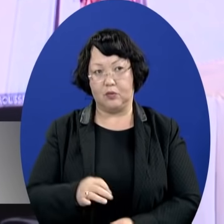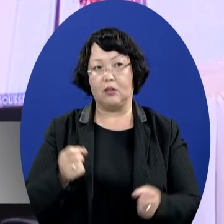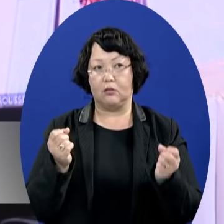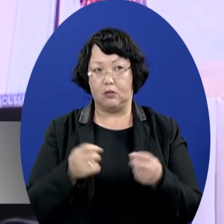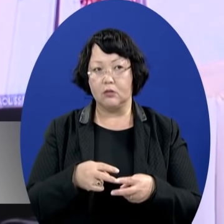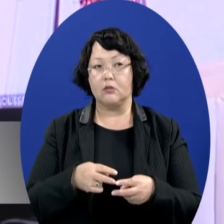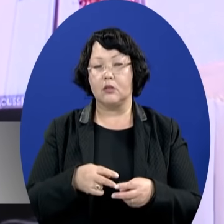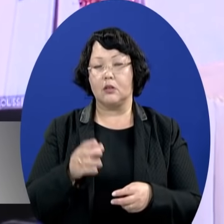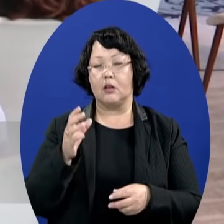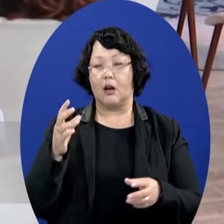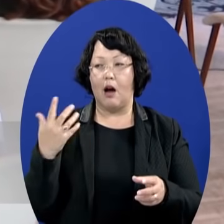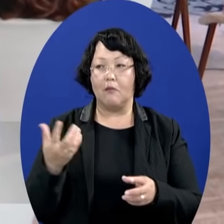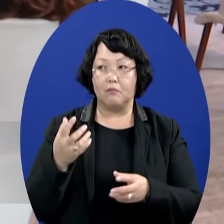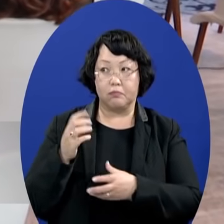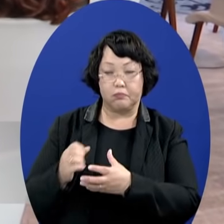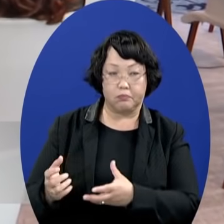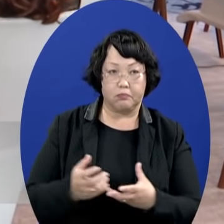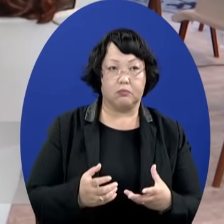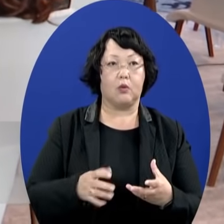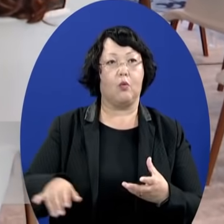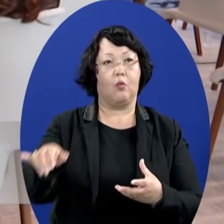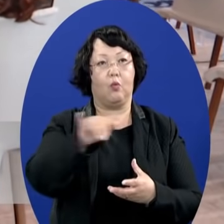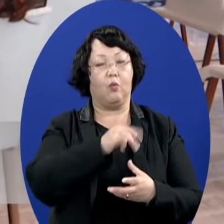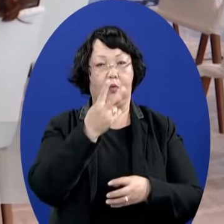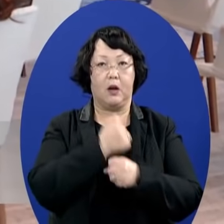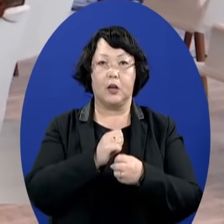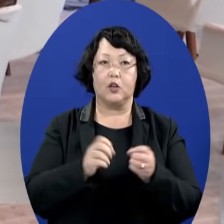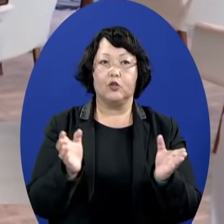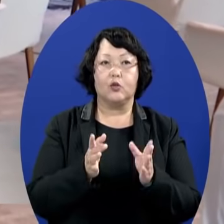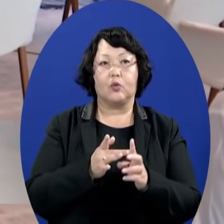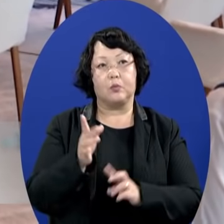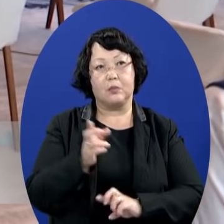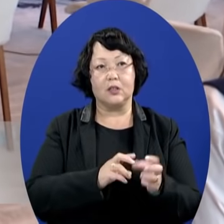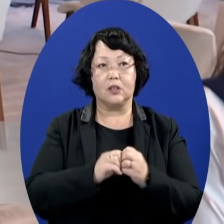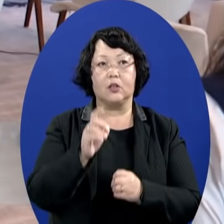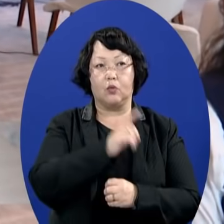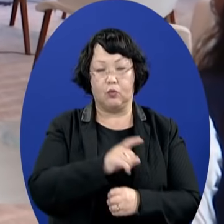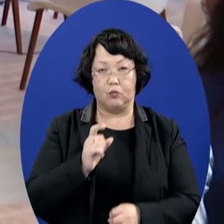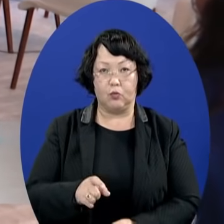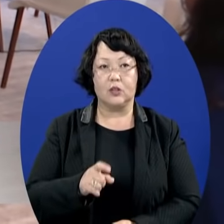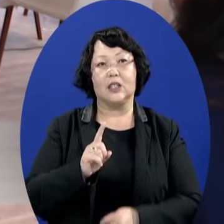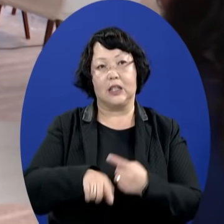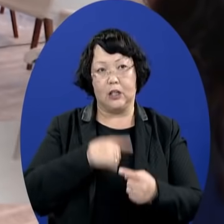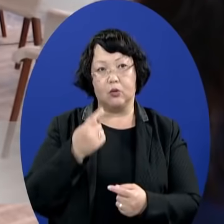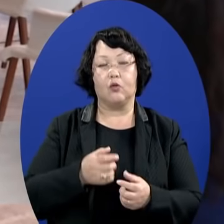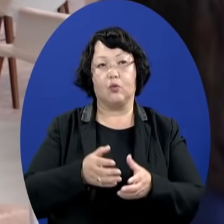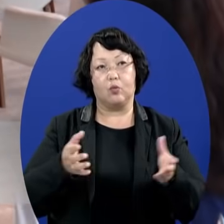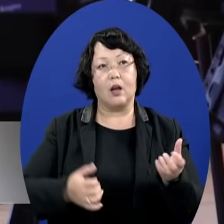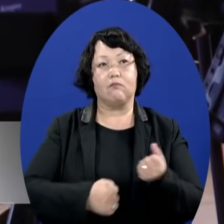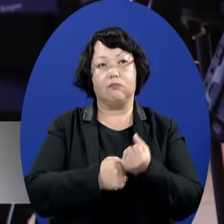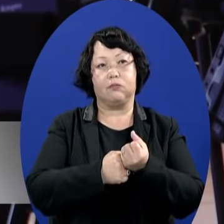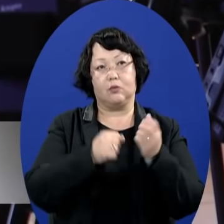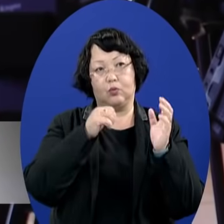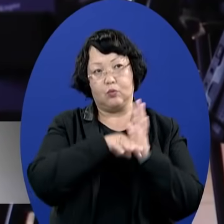удаагийн хамтарсан санхүүжилтийг авснаар орон даяар үйл ажиллагаагаа явуулж байгаа жижиг дунд бизнес эрхлэгчтэй илүү өргөн хүрээнд